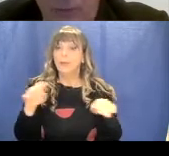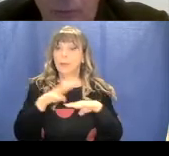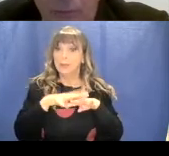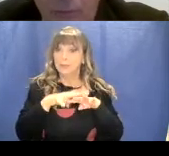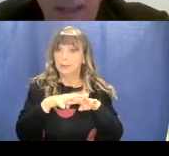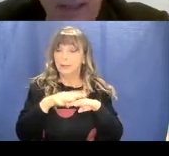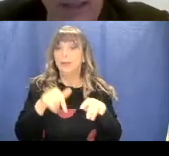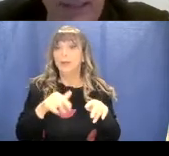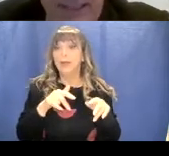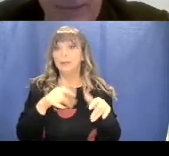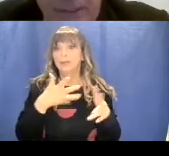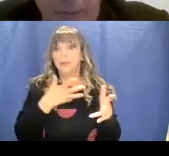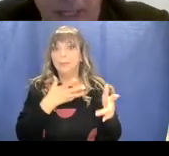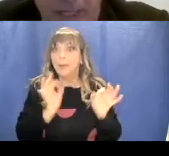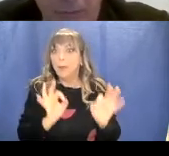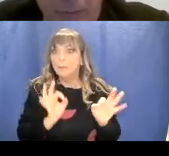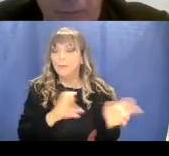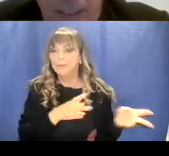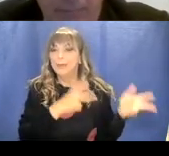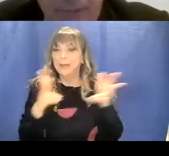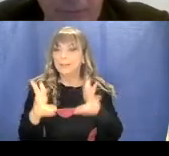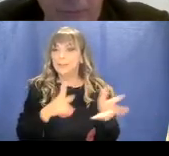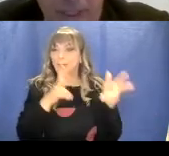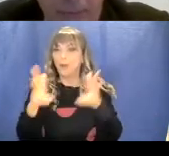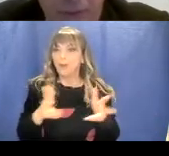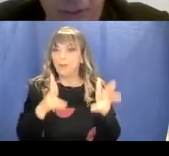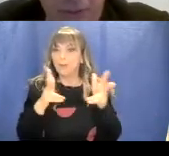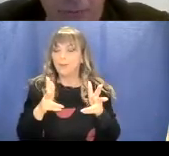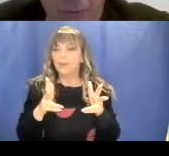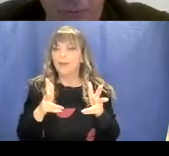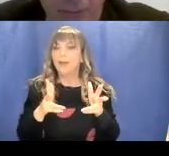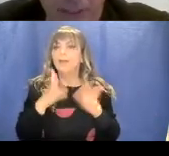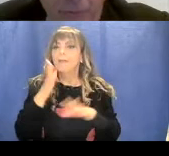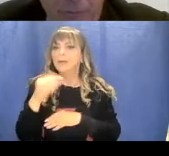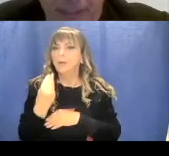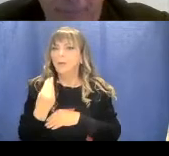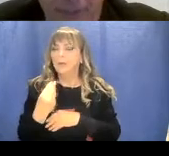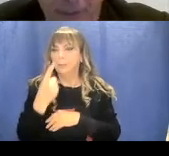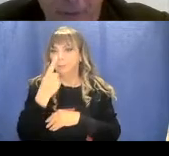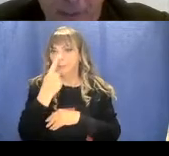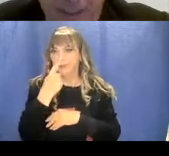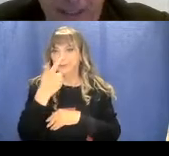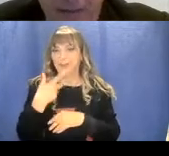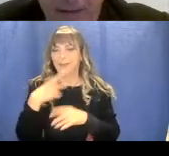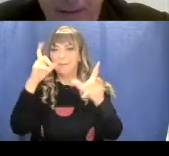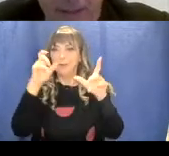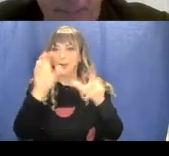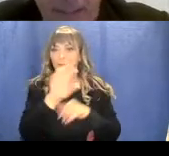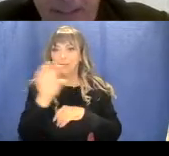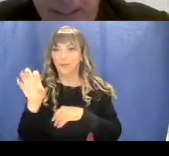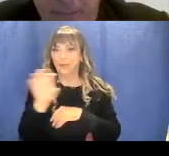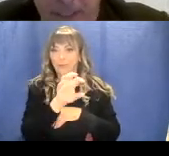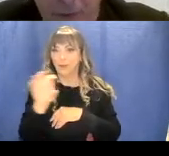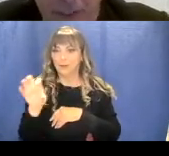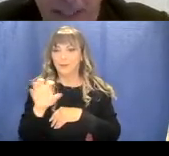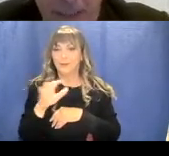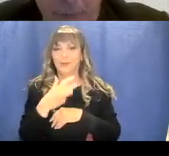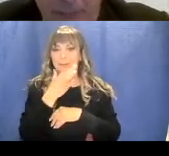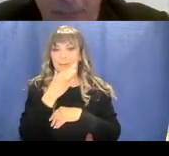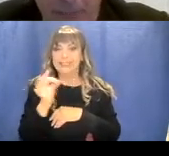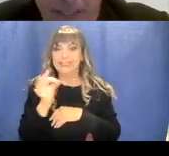trasloco sta traslocando a pistoia qui ci sono due fotografie di questa bellissima città